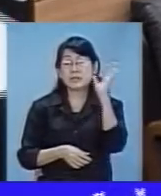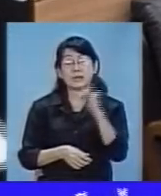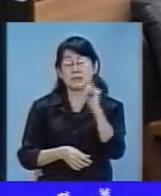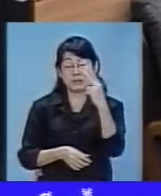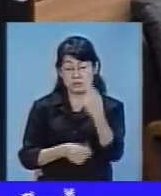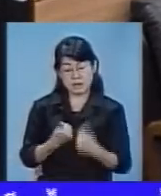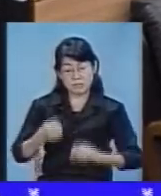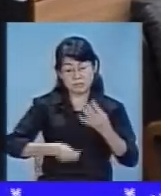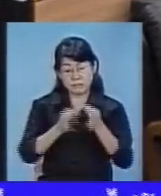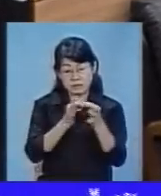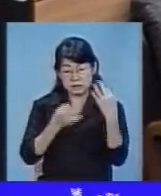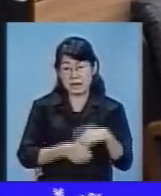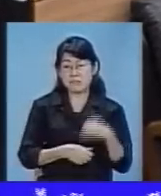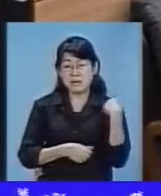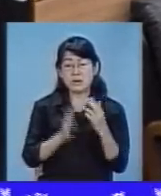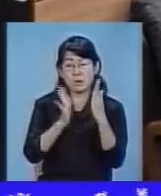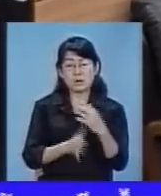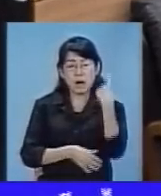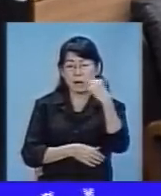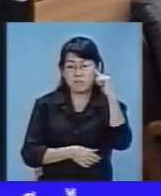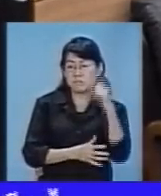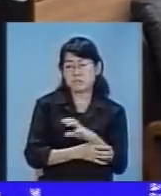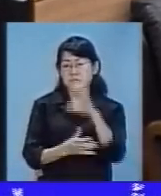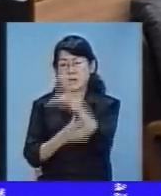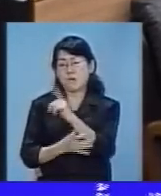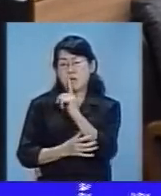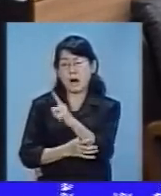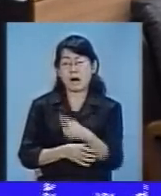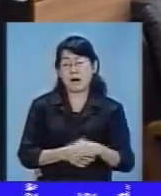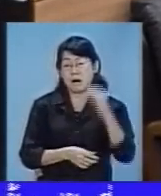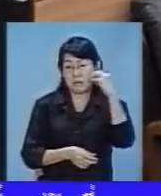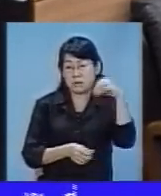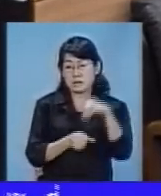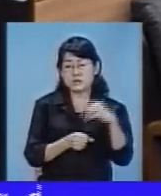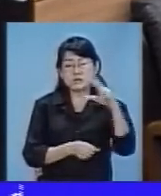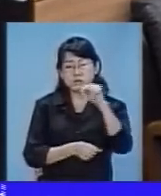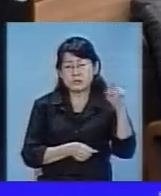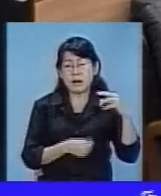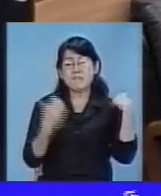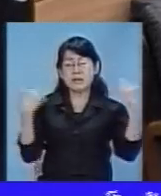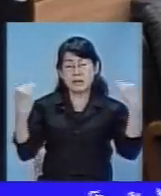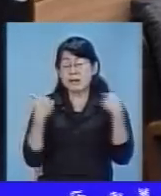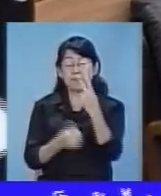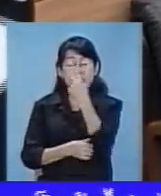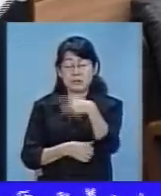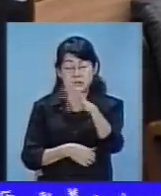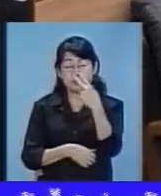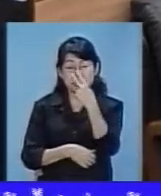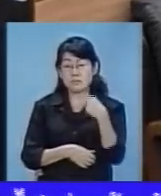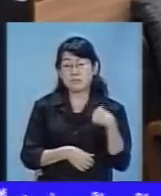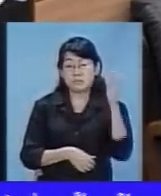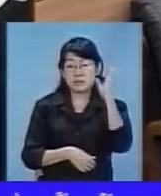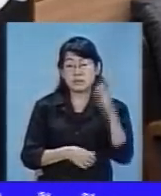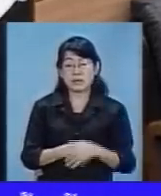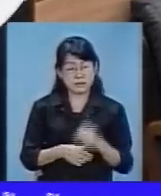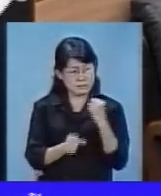พอผมอภิปรายปุ๊บเนี่ยทางโน้นถูกขู่เลยครับอยู่ที่ร่มเก้าฮะท่านไปดูให้ด้วยกันแล้วกันนะครับอย่างนี้